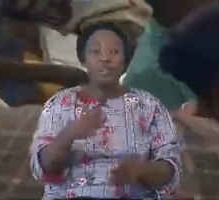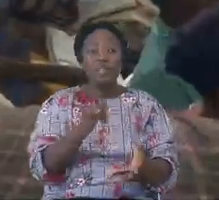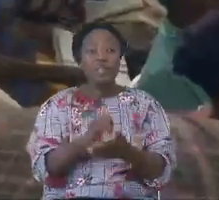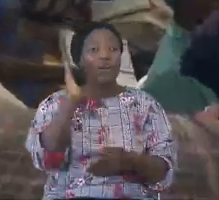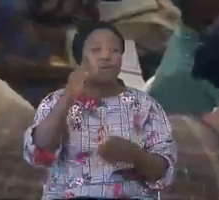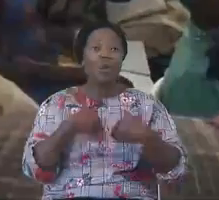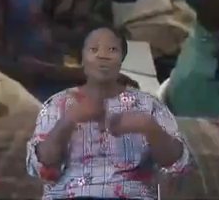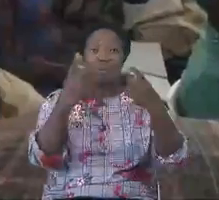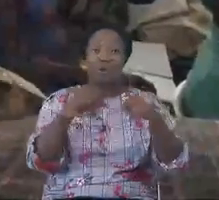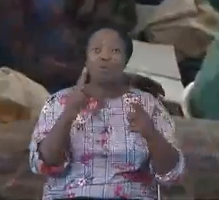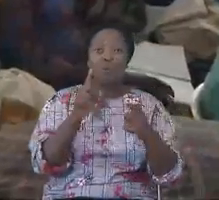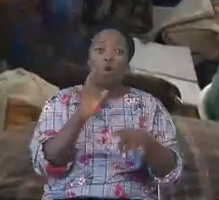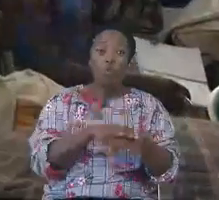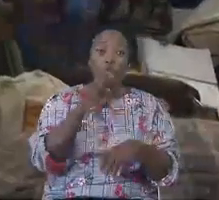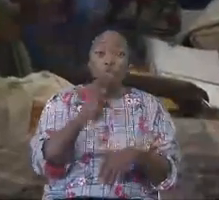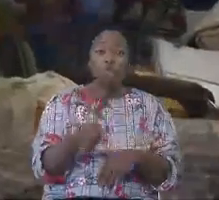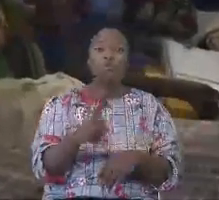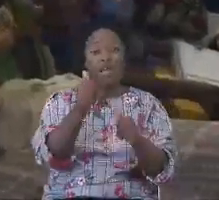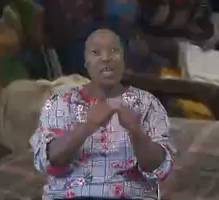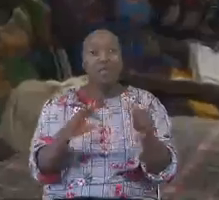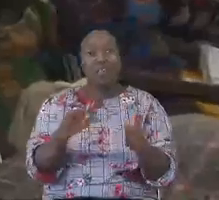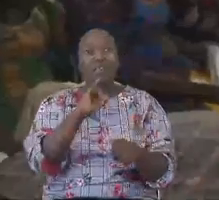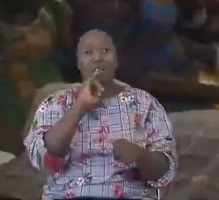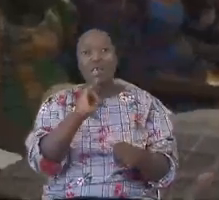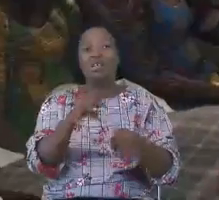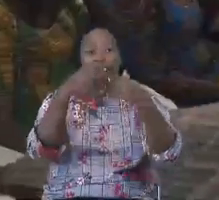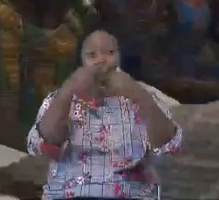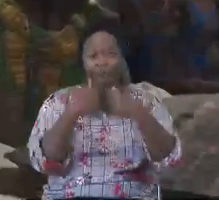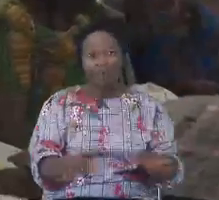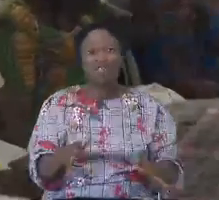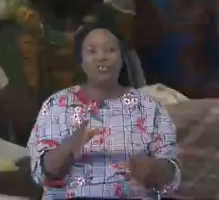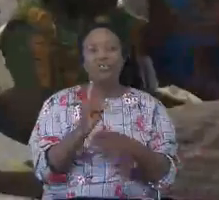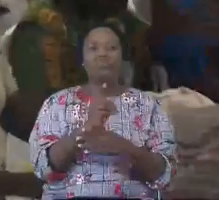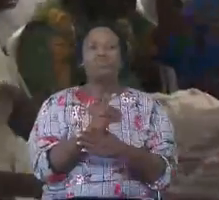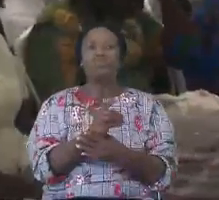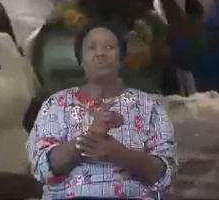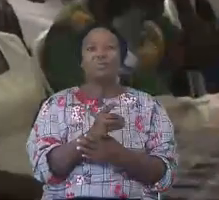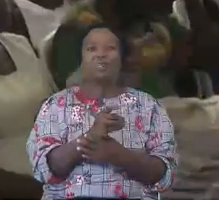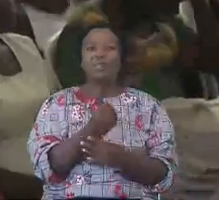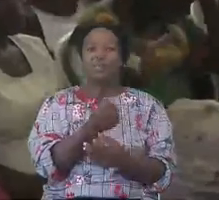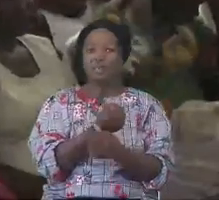veut dire que toute mauvaise chose qui devait venir sur toi,